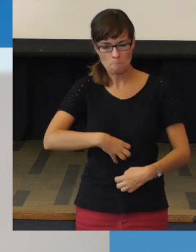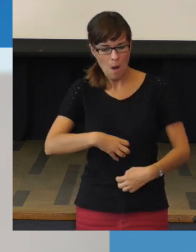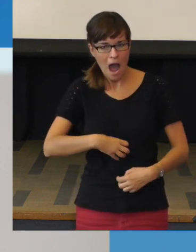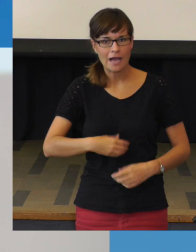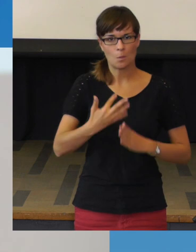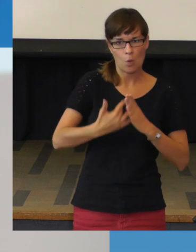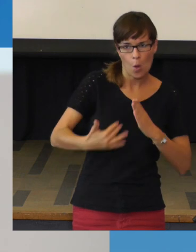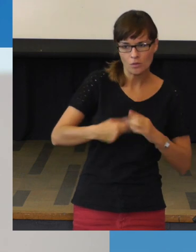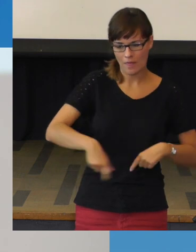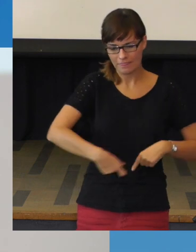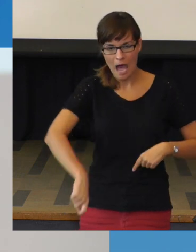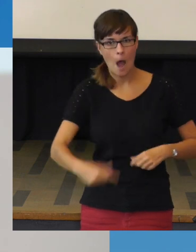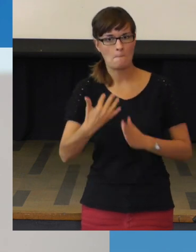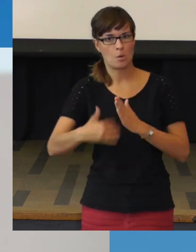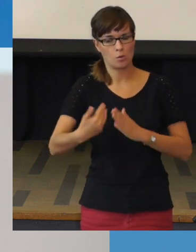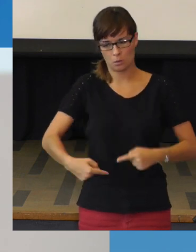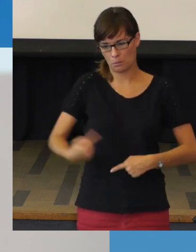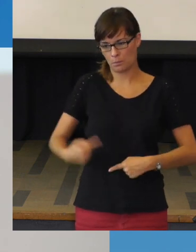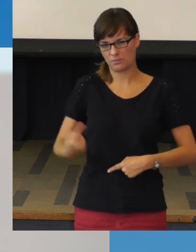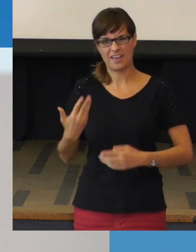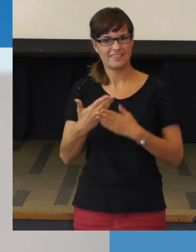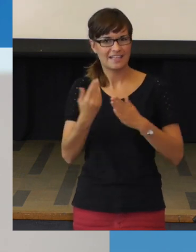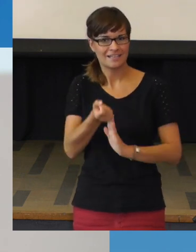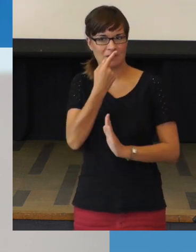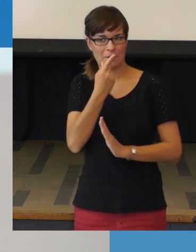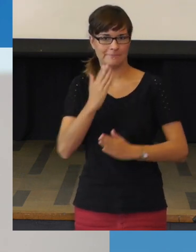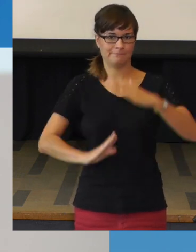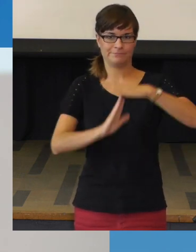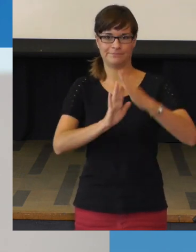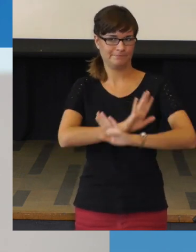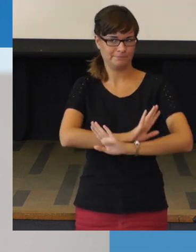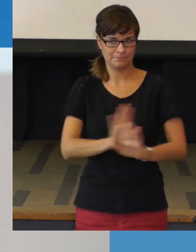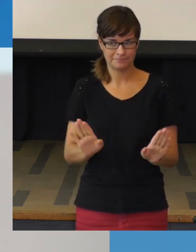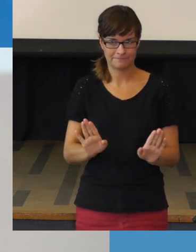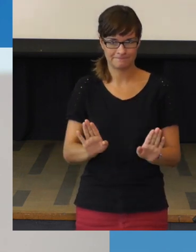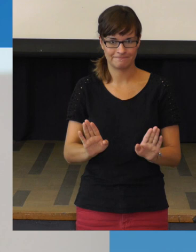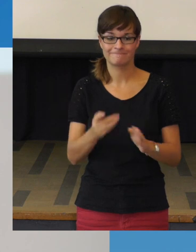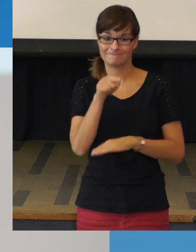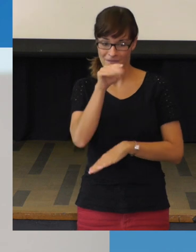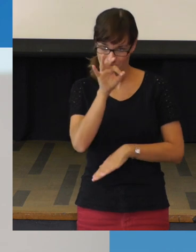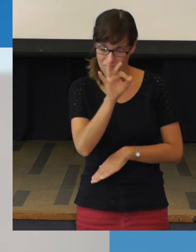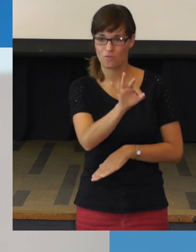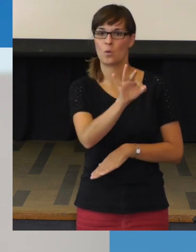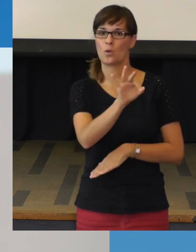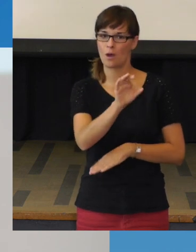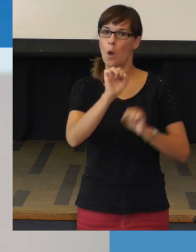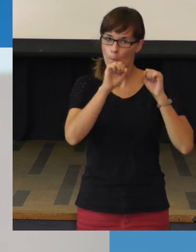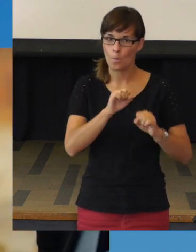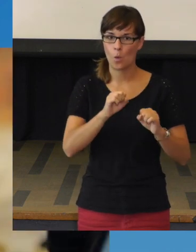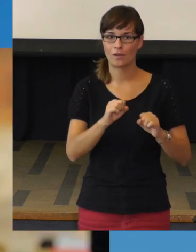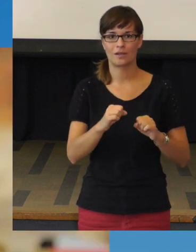im Darmbereich haben und deshalb keine blutverdünnende Therapie erhalten können. Für diese Patienten ist der Verschluss